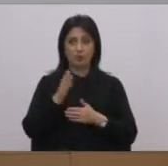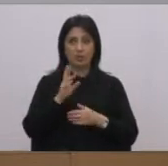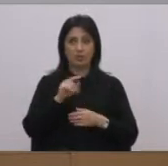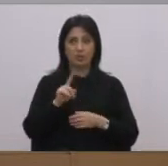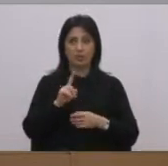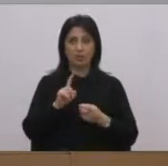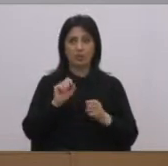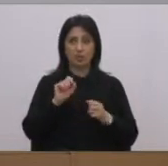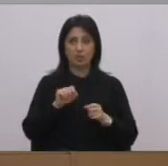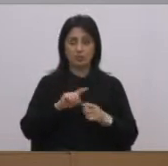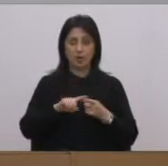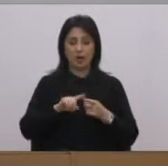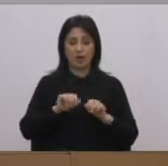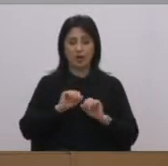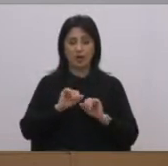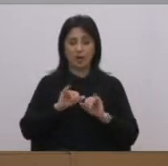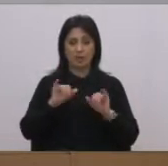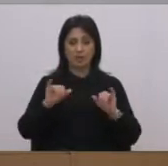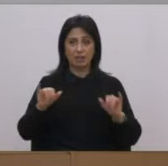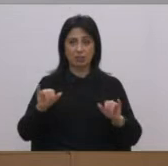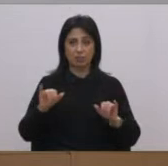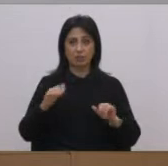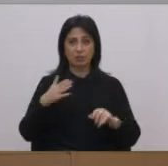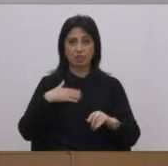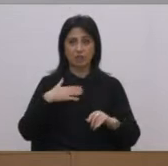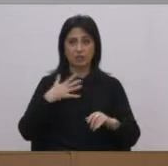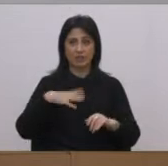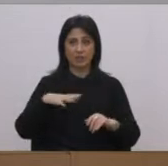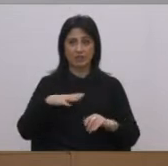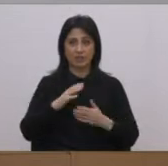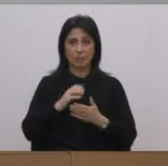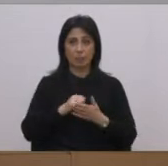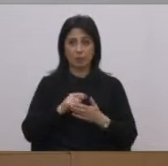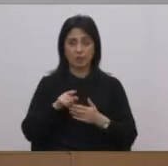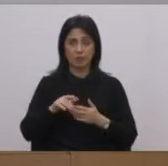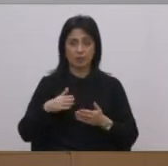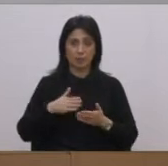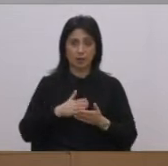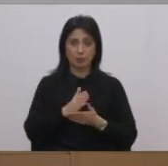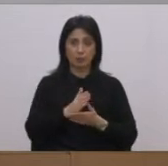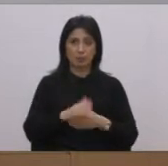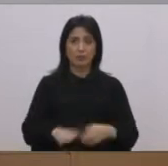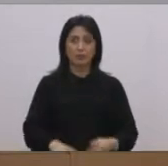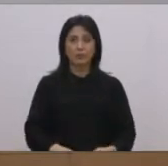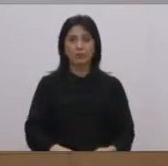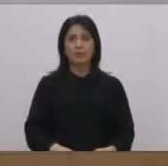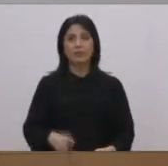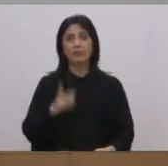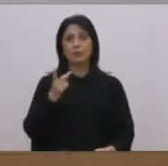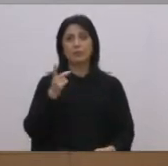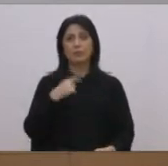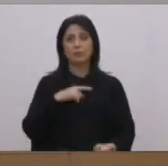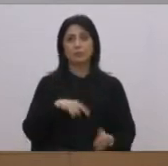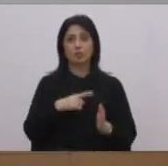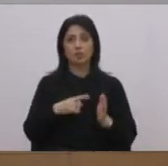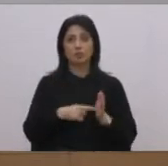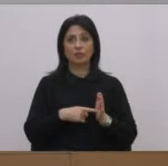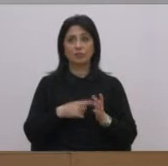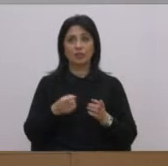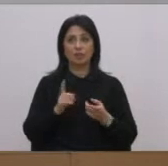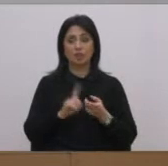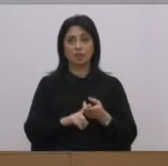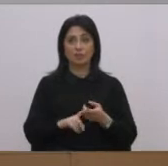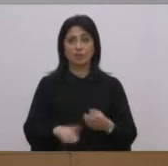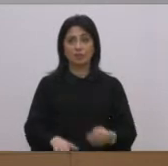რა შეიძლება მალე გაიზარდოს ჩვენი ქვეყნის პოტენციალი ამ მიმართულებით. მეორე ჩემი შეკითხვა